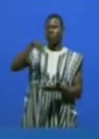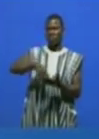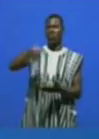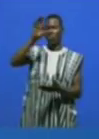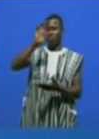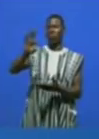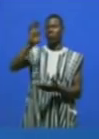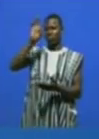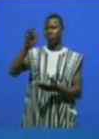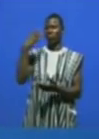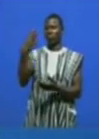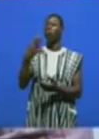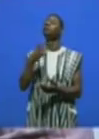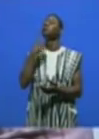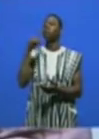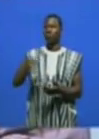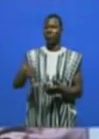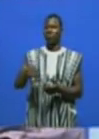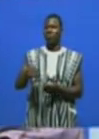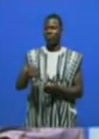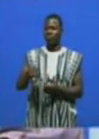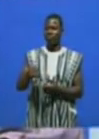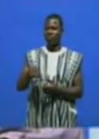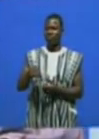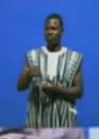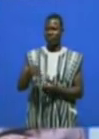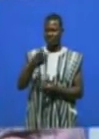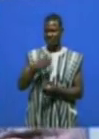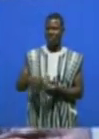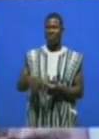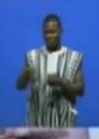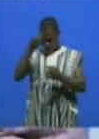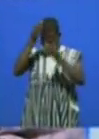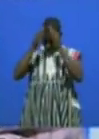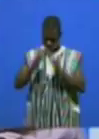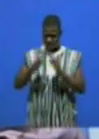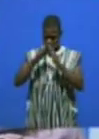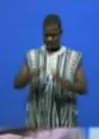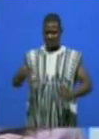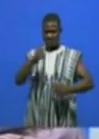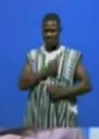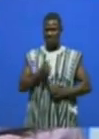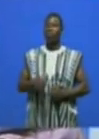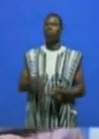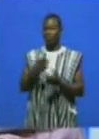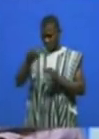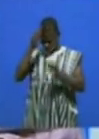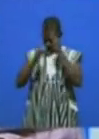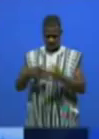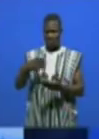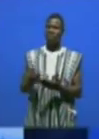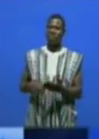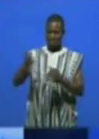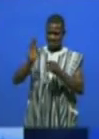que le même militaire j'ai en premier et dernier ressort rassoul moi il n'y avait qu'une chambre et